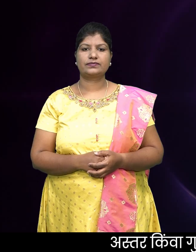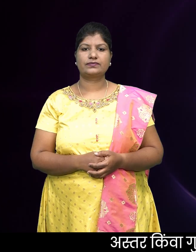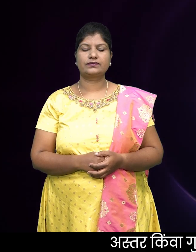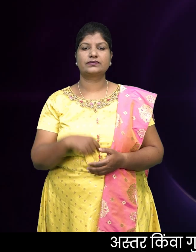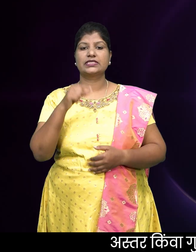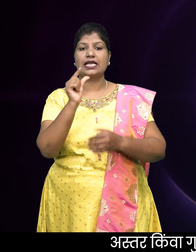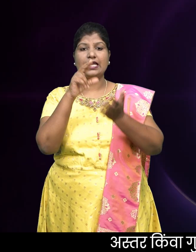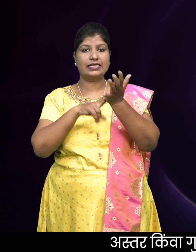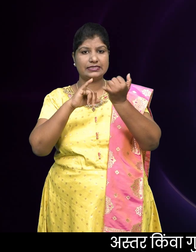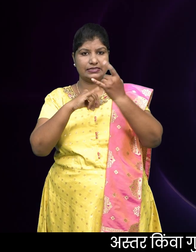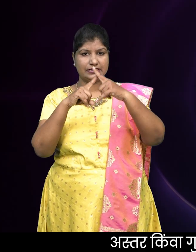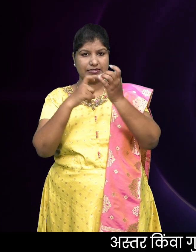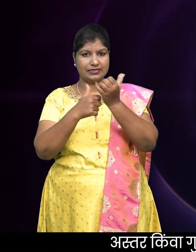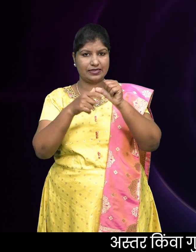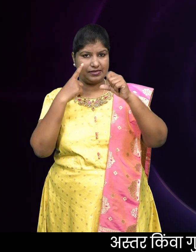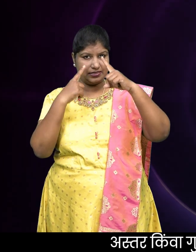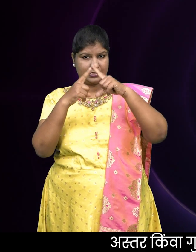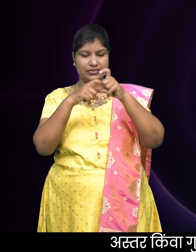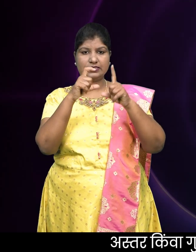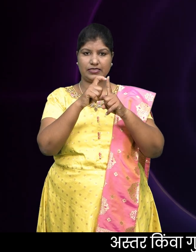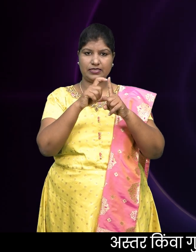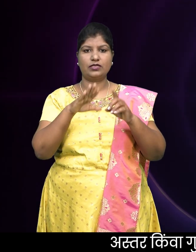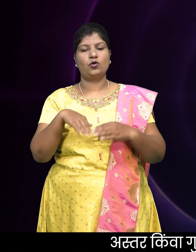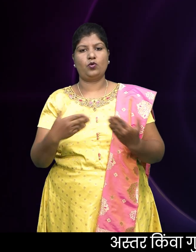अस्तर किंवा गुळगुळीत स्नायू किंवा अनैच्छिक स्नायू.